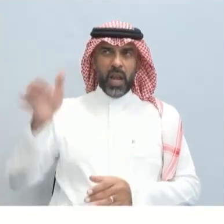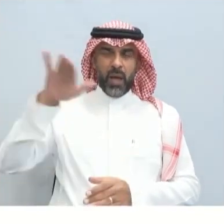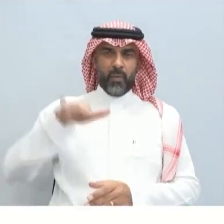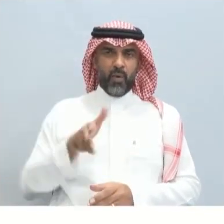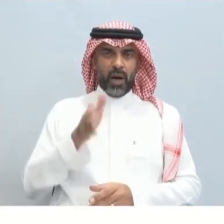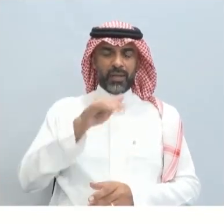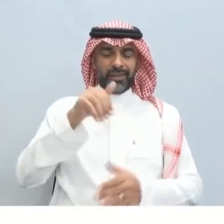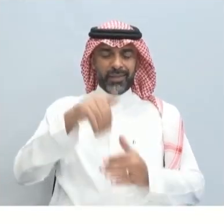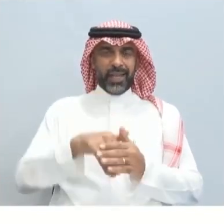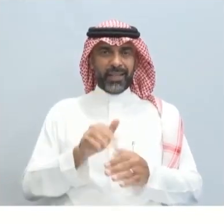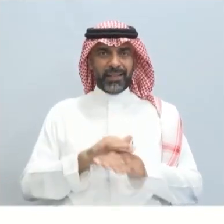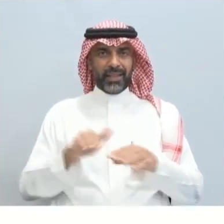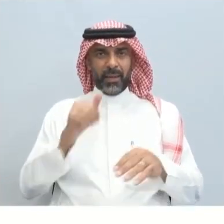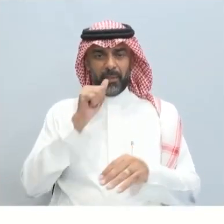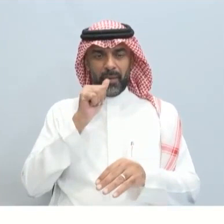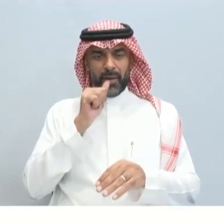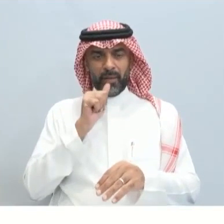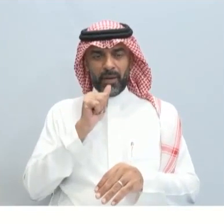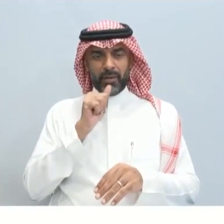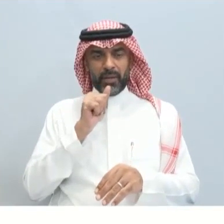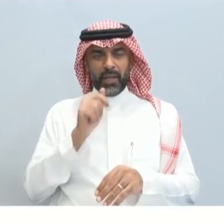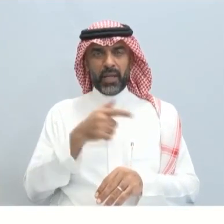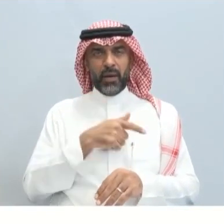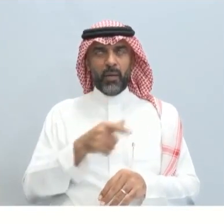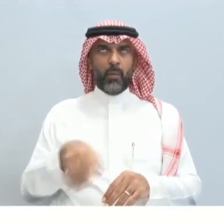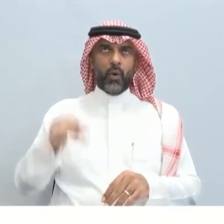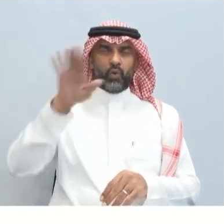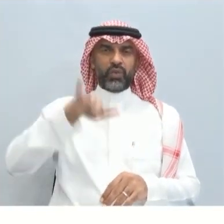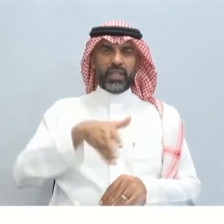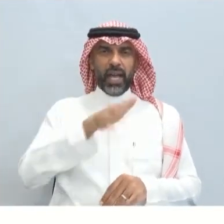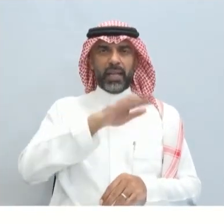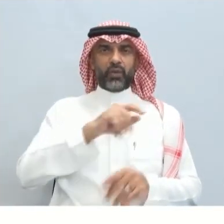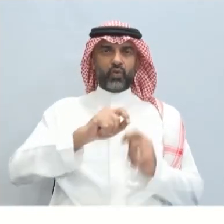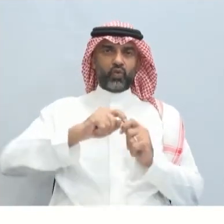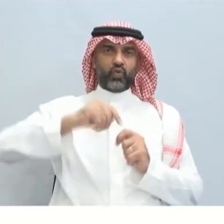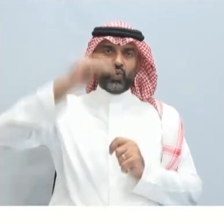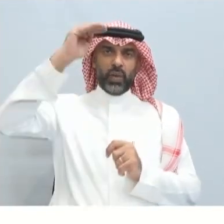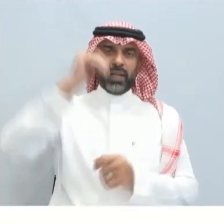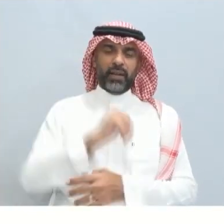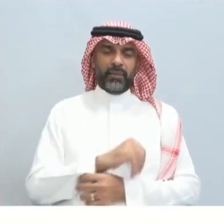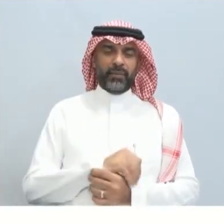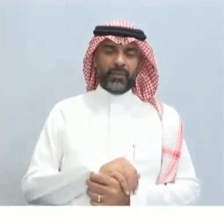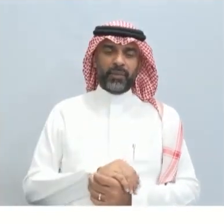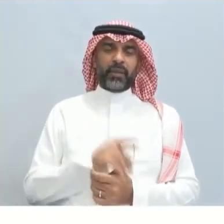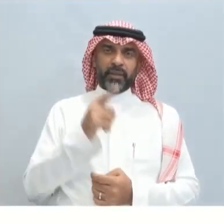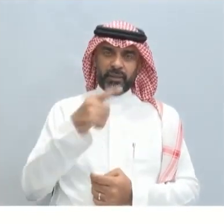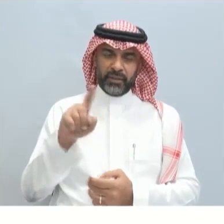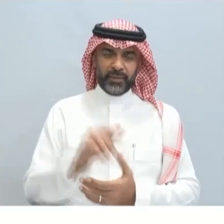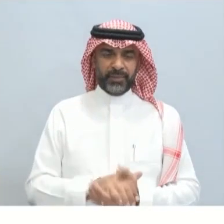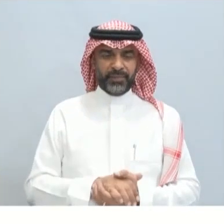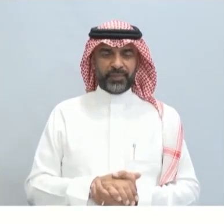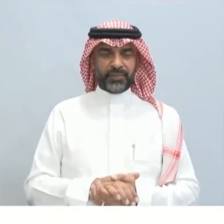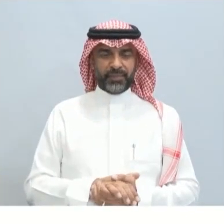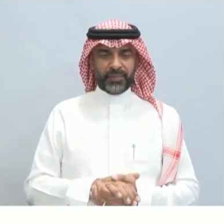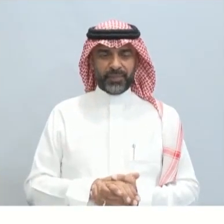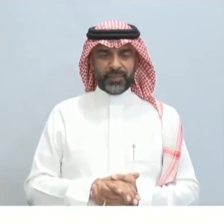الماء الامواج العميقه تحت سطح الماء هي موجات طوليه نعم احسنت الاجابه